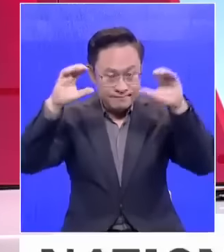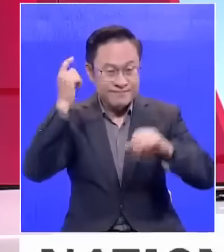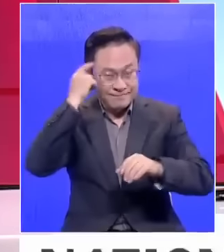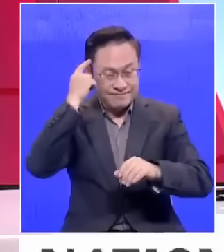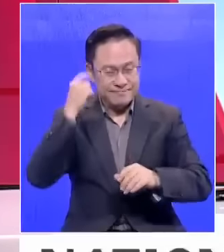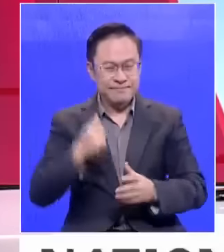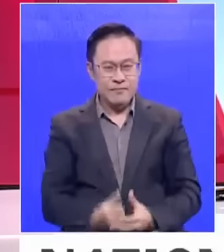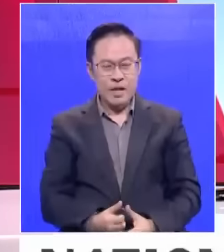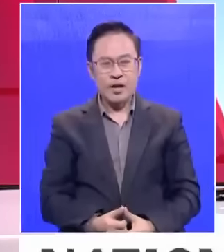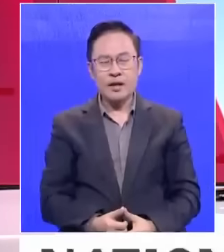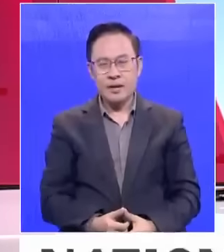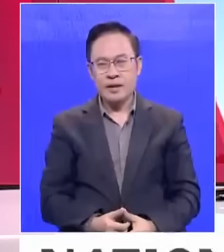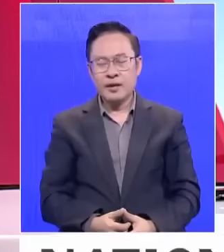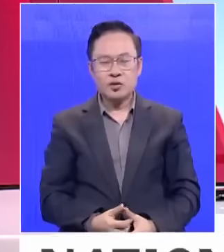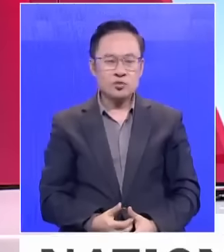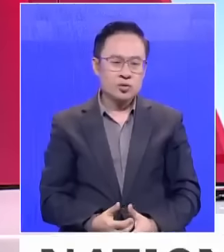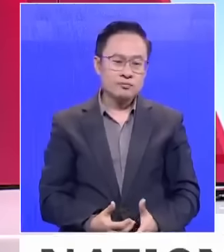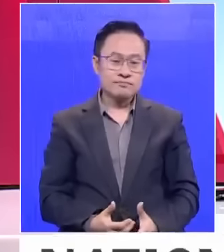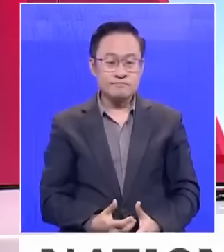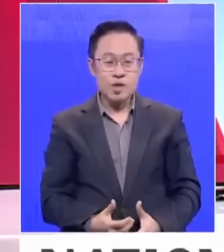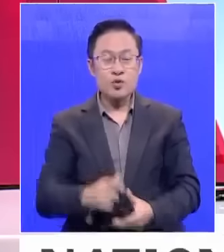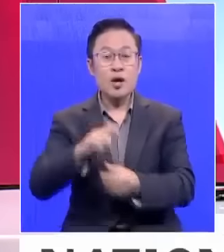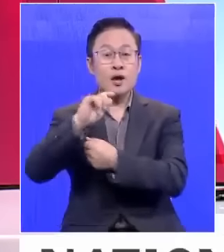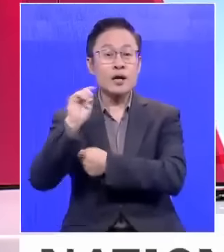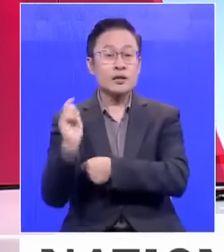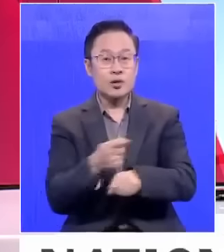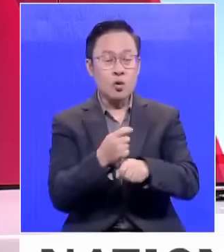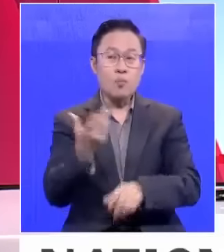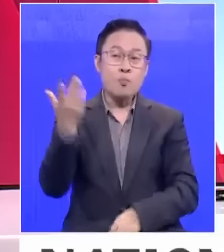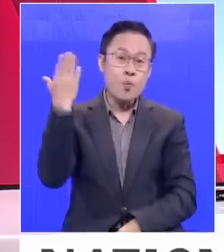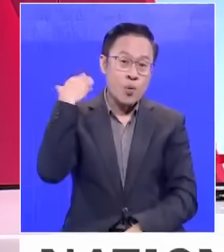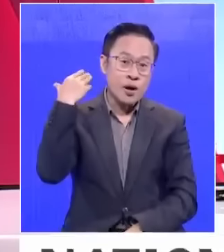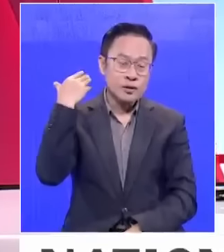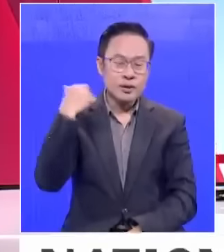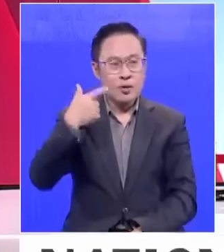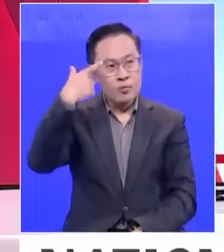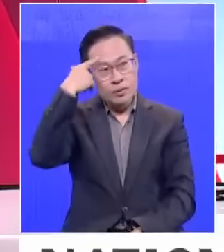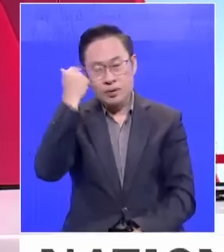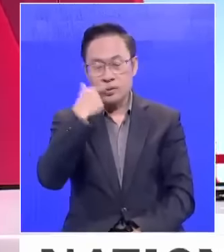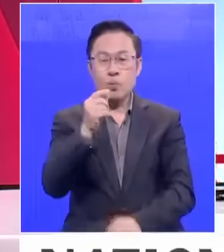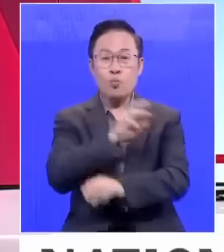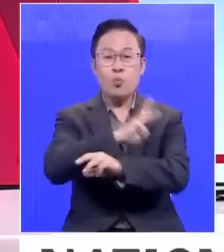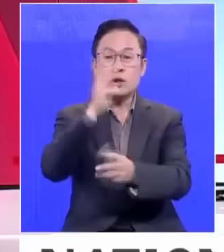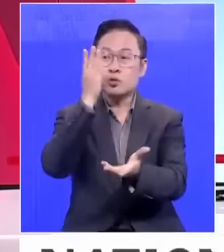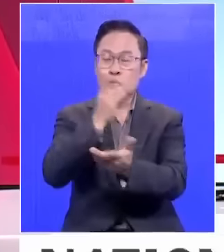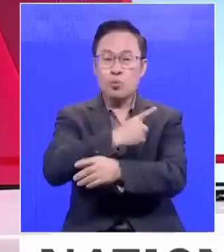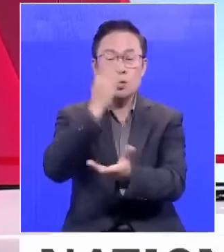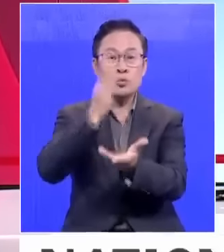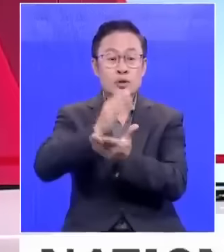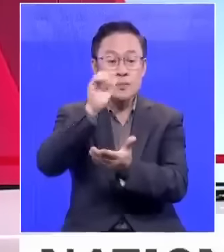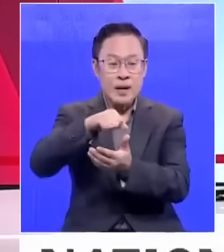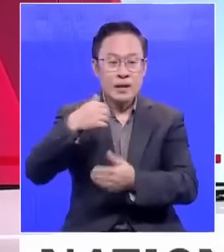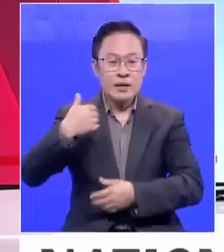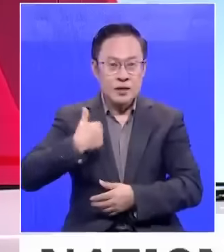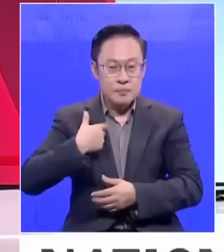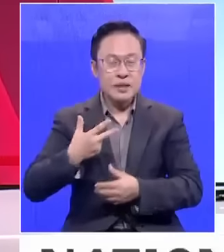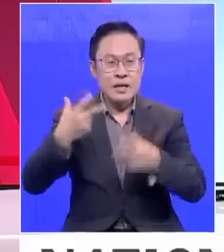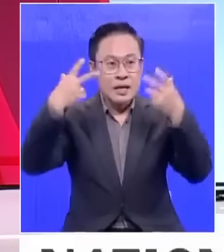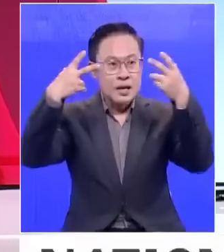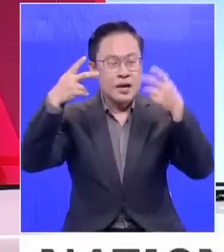ผ่านมาเนี่ยเรื่องของการตีกอล์ฟในช่วงวันหยุดที่ผ่านมาที่เขาใหญ่แล้วก็มีอดีตนายกรัฐมนตรีไปด้วยแล้ว